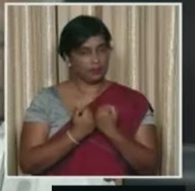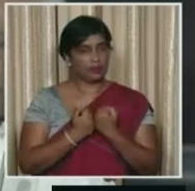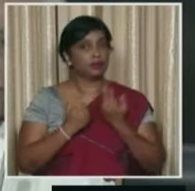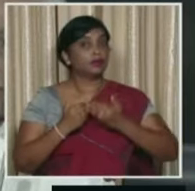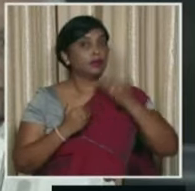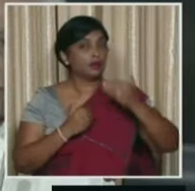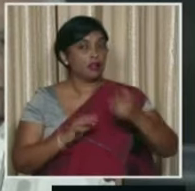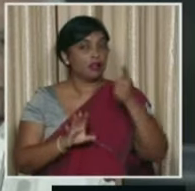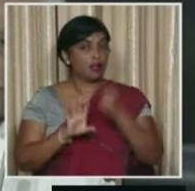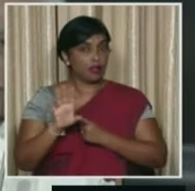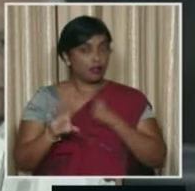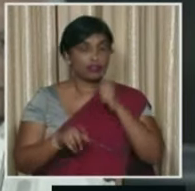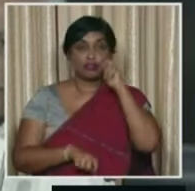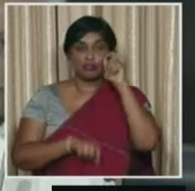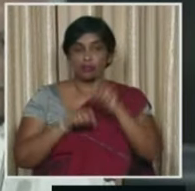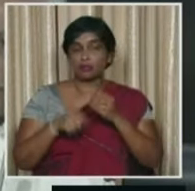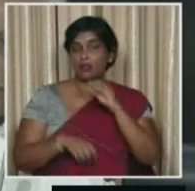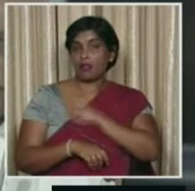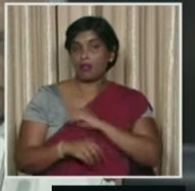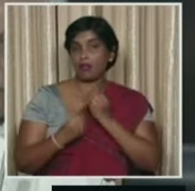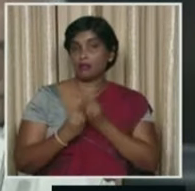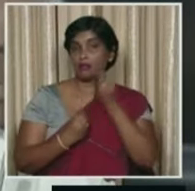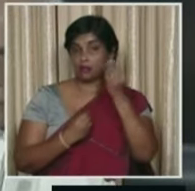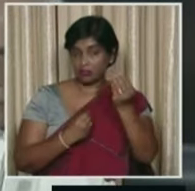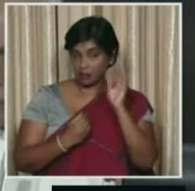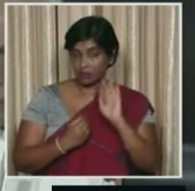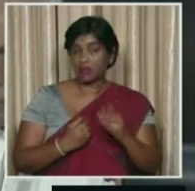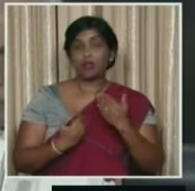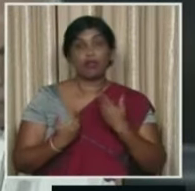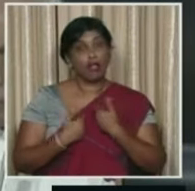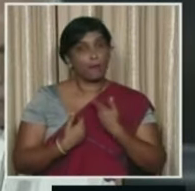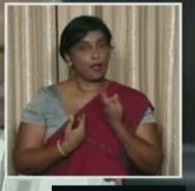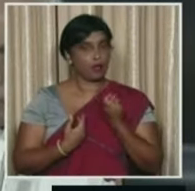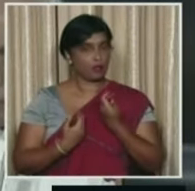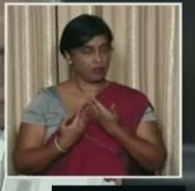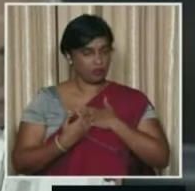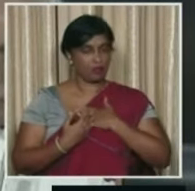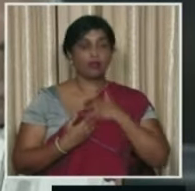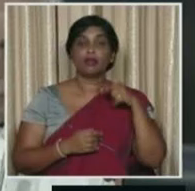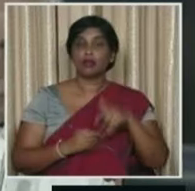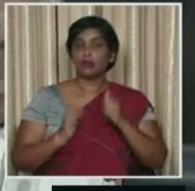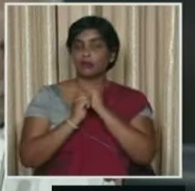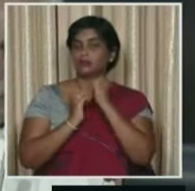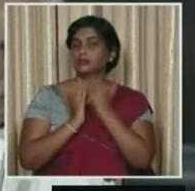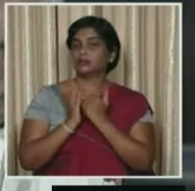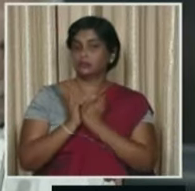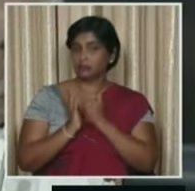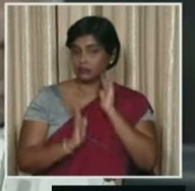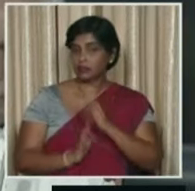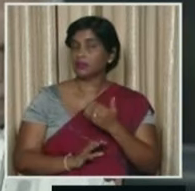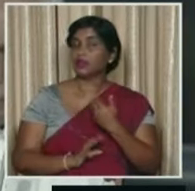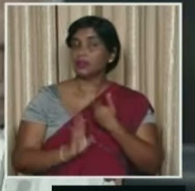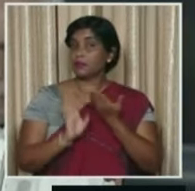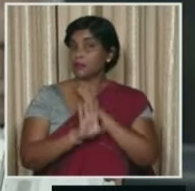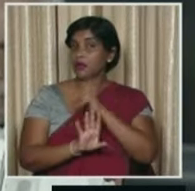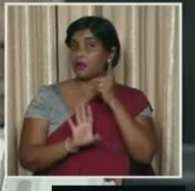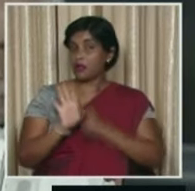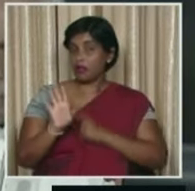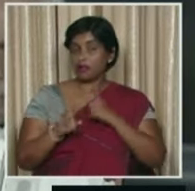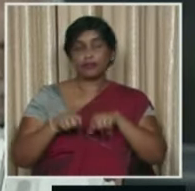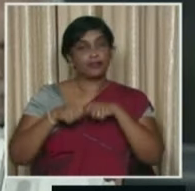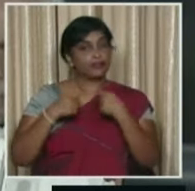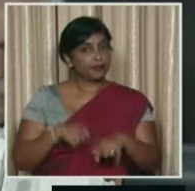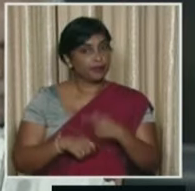ඉදිරි වසරේ අප ජනතාවට ප්‍රතිලාභ සලස්සන්නේ අපේම මුදලින්. මේ වැඩසටහන සඳහා පෙර වසරවල අපි වැය